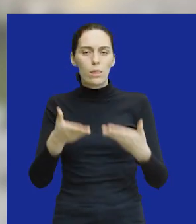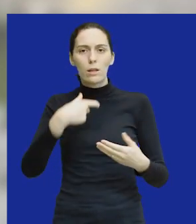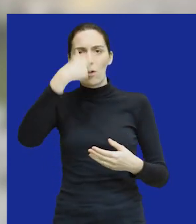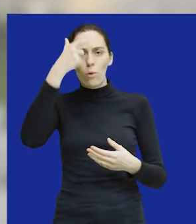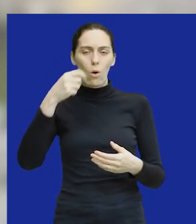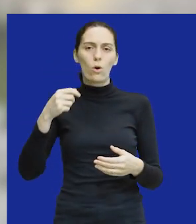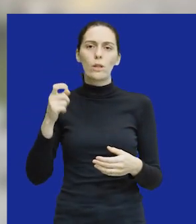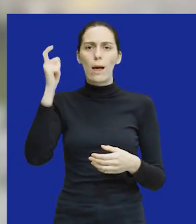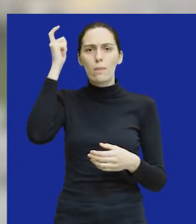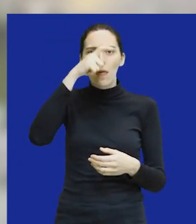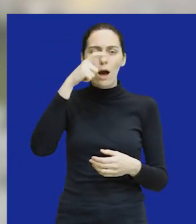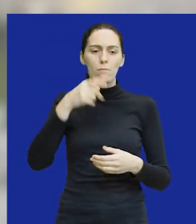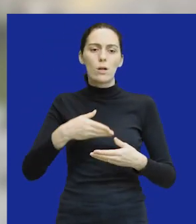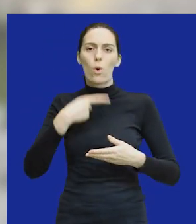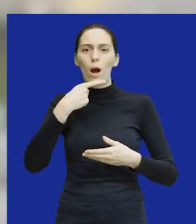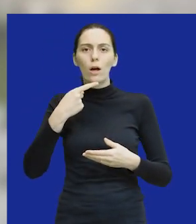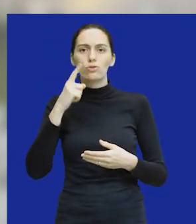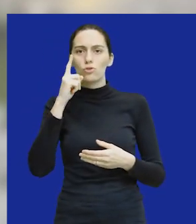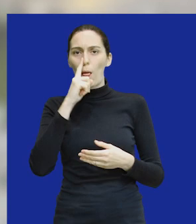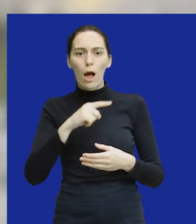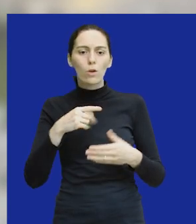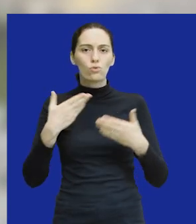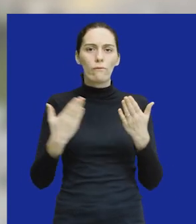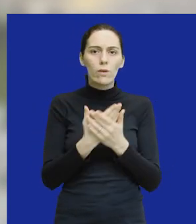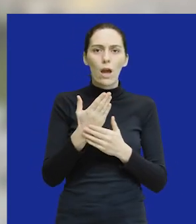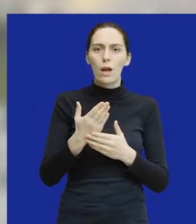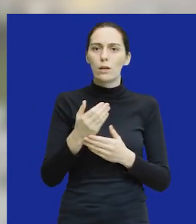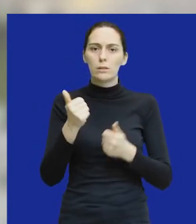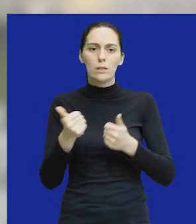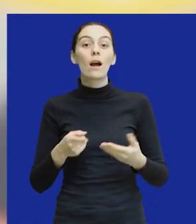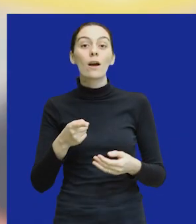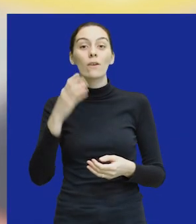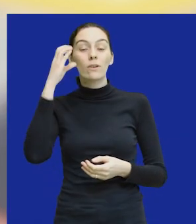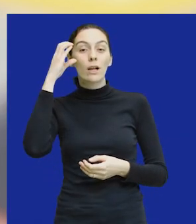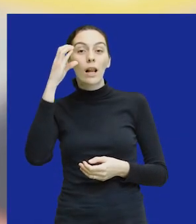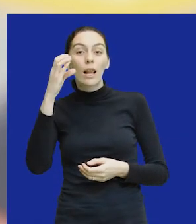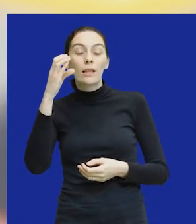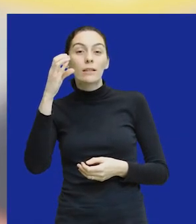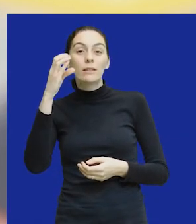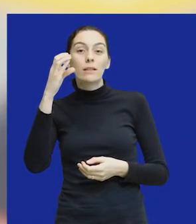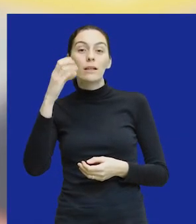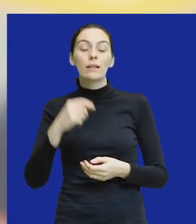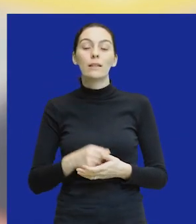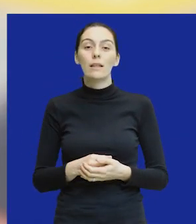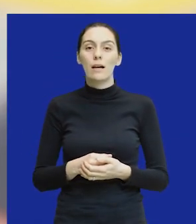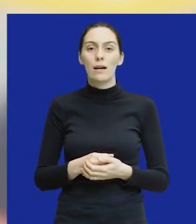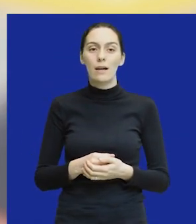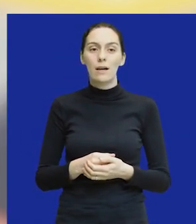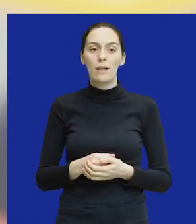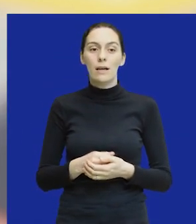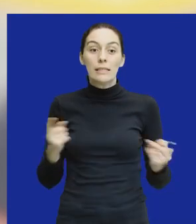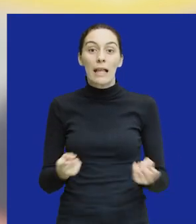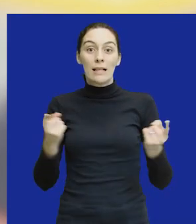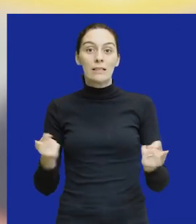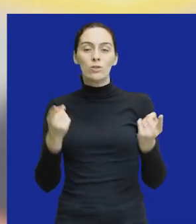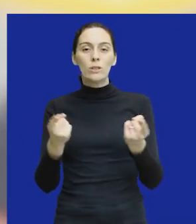namjerno dezinformiranje ili obmana. To nema šanse. Kako gledate na senzacionalistički